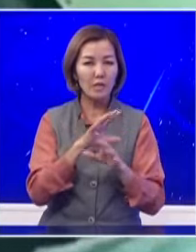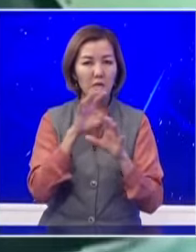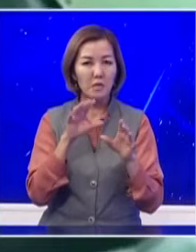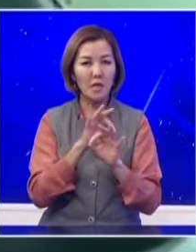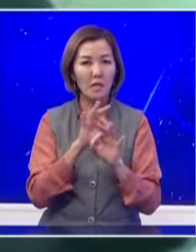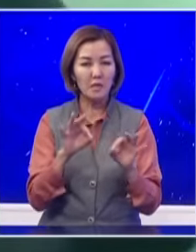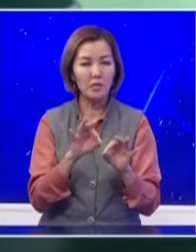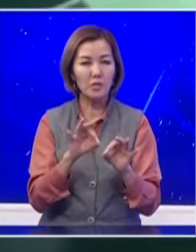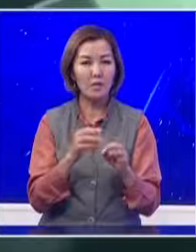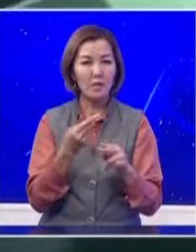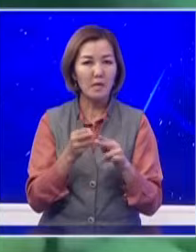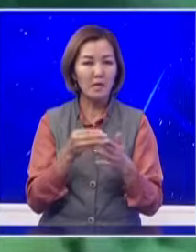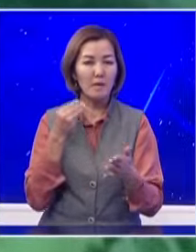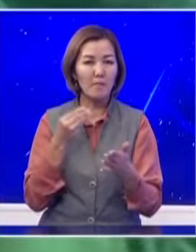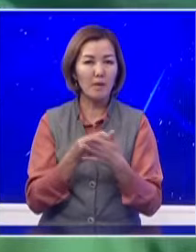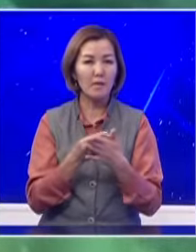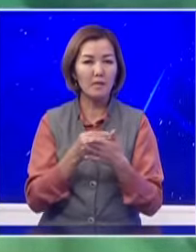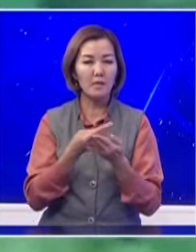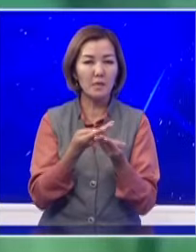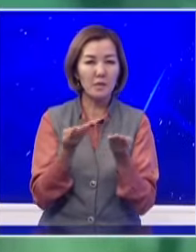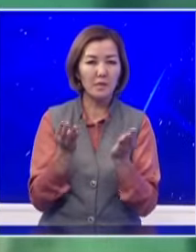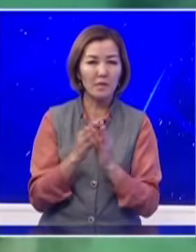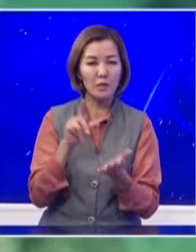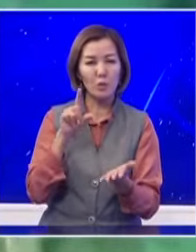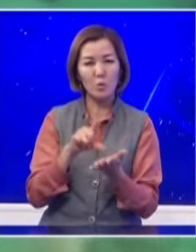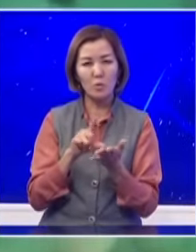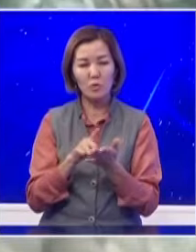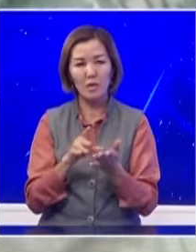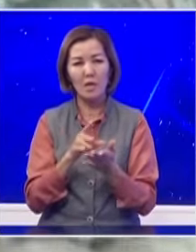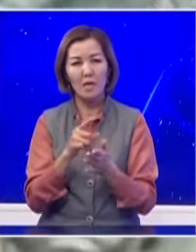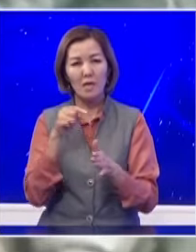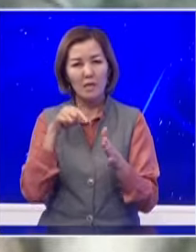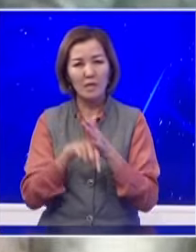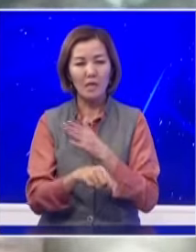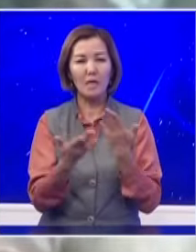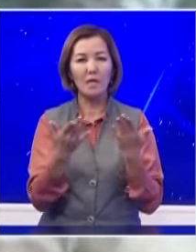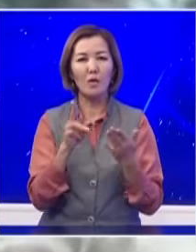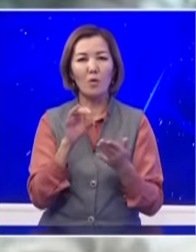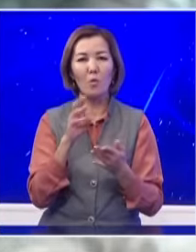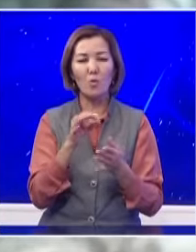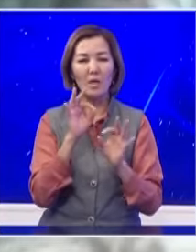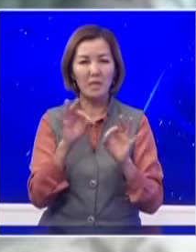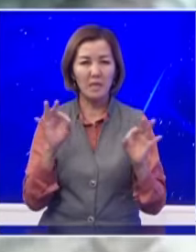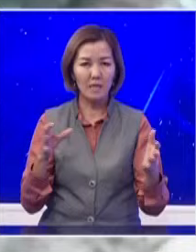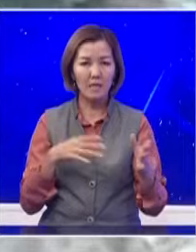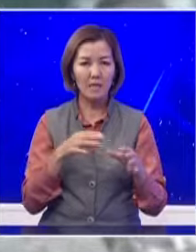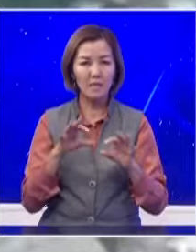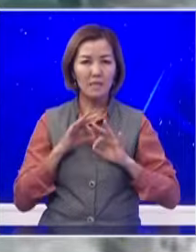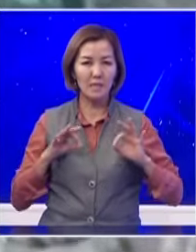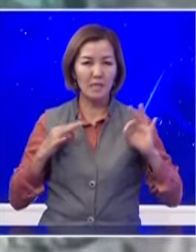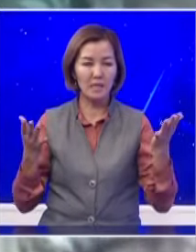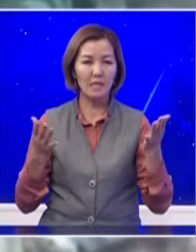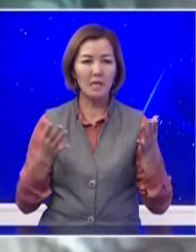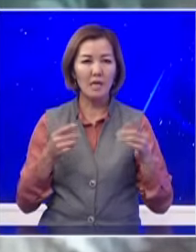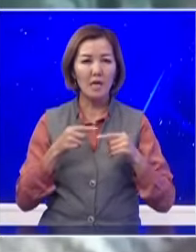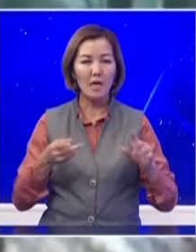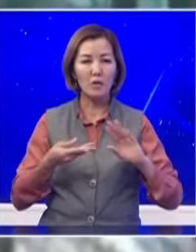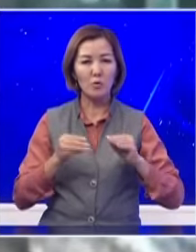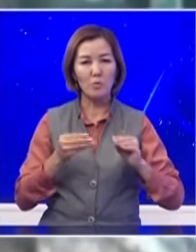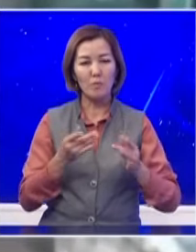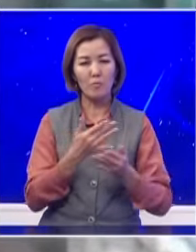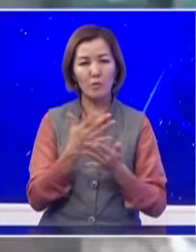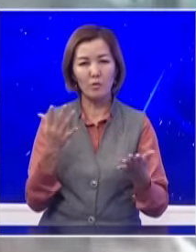Ішіндегі ең бағалысы фарфордан жасалған ыдыстар. Бұдан бөлек теңіз түбінен қыш ыдыстар, қола тиындар мен зергерлік және бамбуктен жасалған бұйымдар